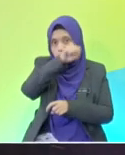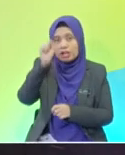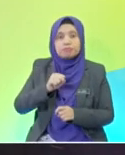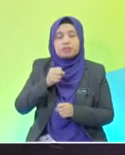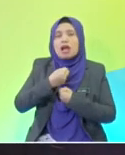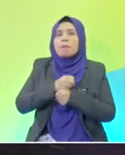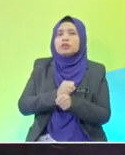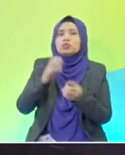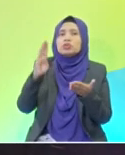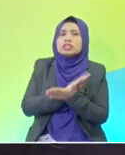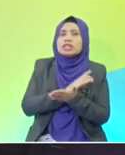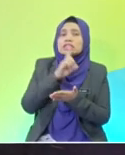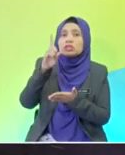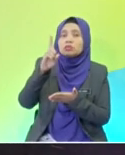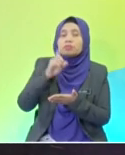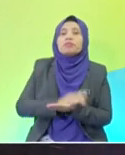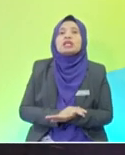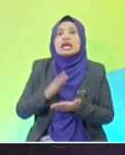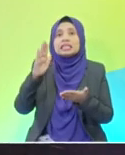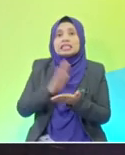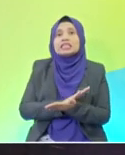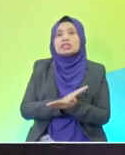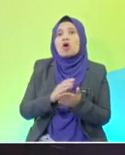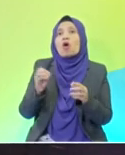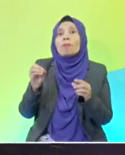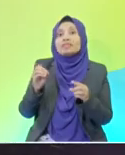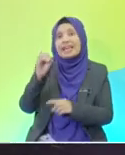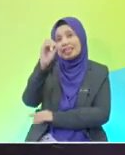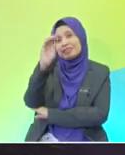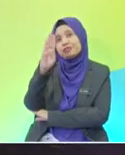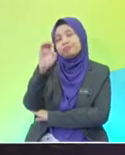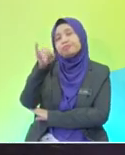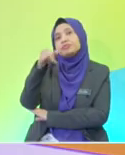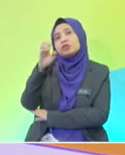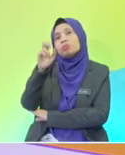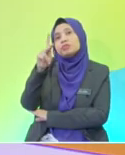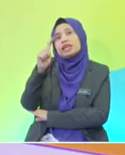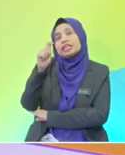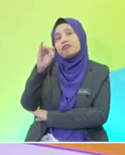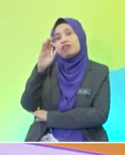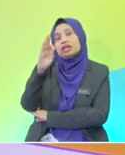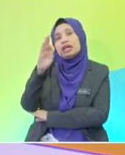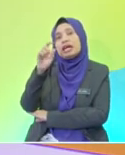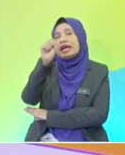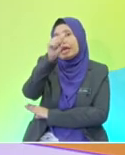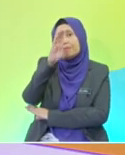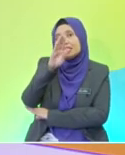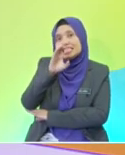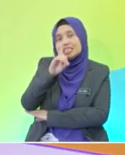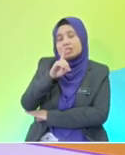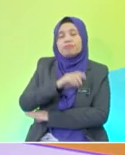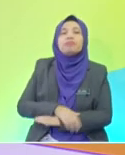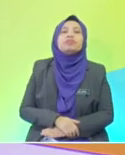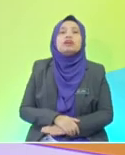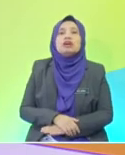kertas soal dan kertas 1 adalah kertas objektif di mana secara keseluruhannya getah satu 40